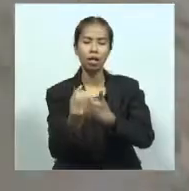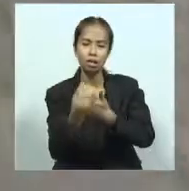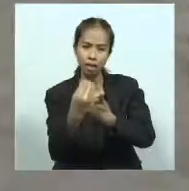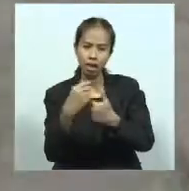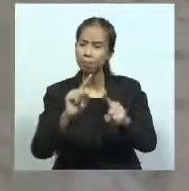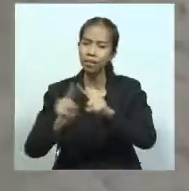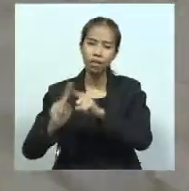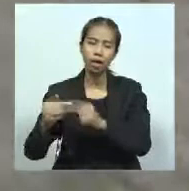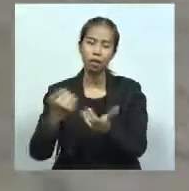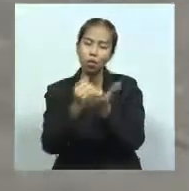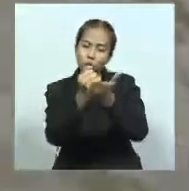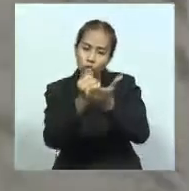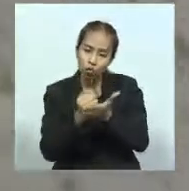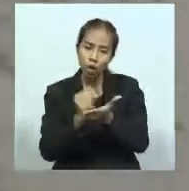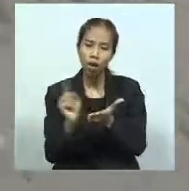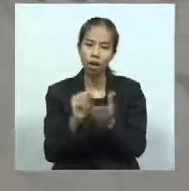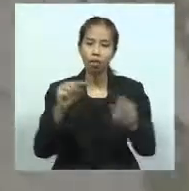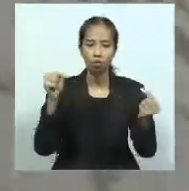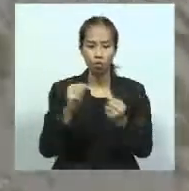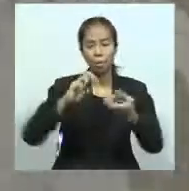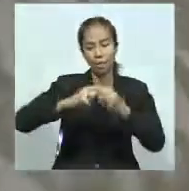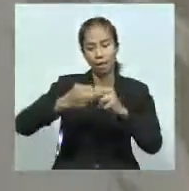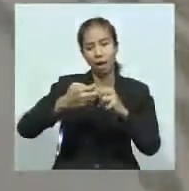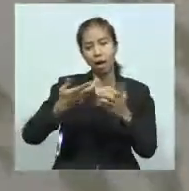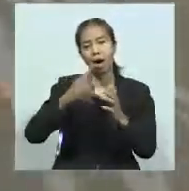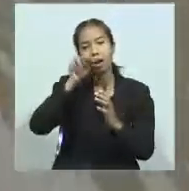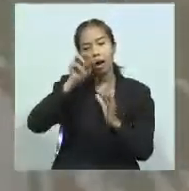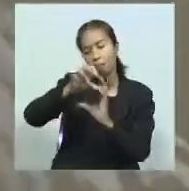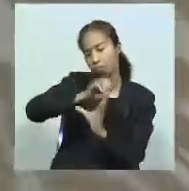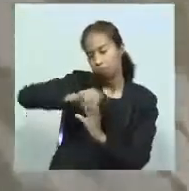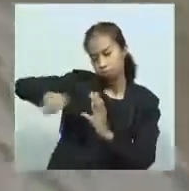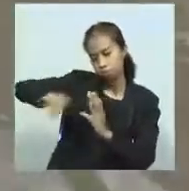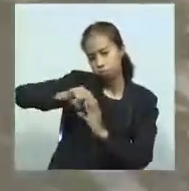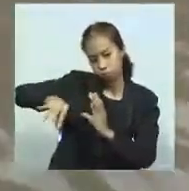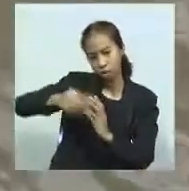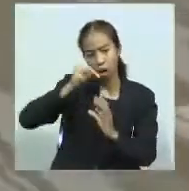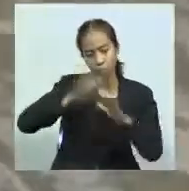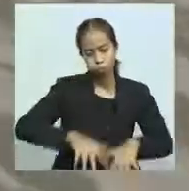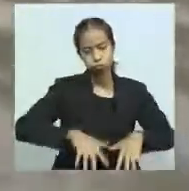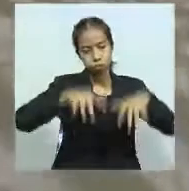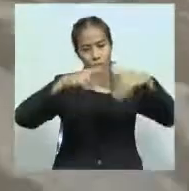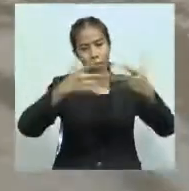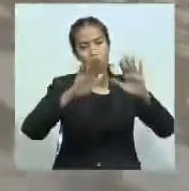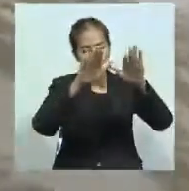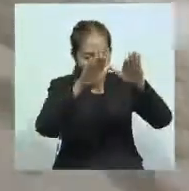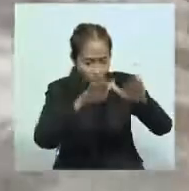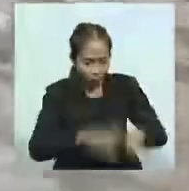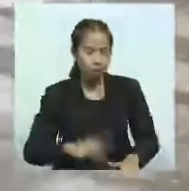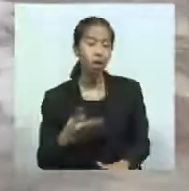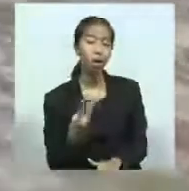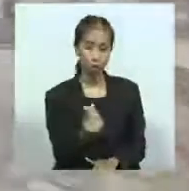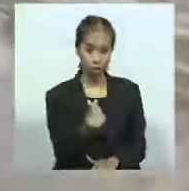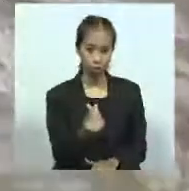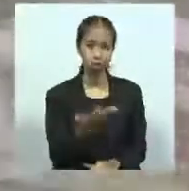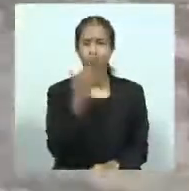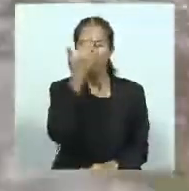าวเนี่ยน่าจะเป็นส่วนช่วยในการลดภาระการสูบน้ำและช่วยให้สถานการณ์น้ำท่วมขังกลับเข้าสู่ภาวะปกติได้เร็วขึ้น